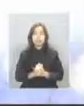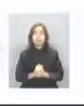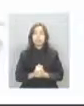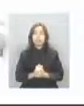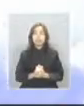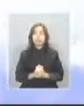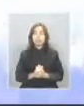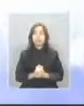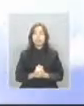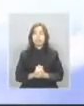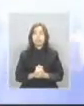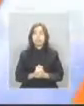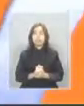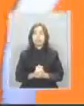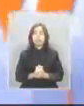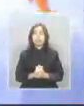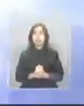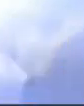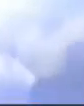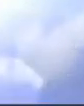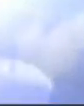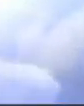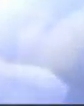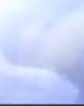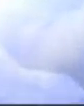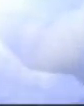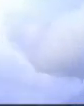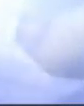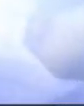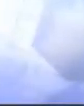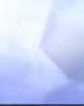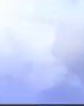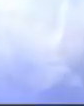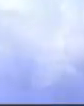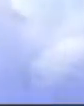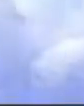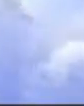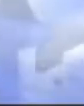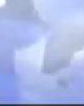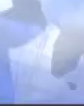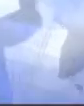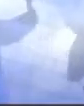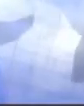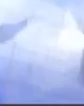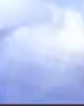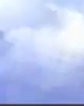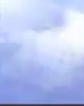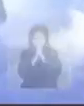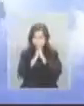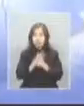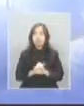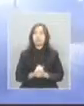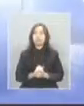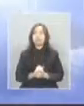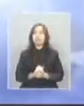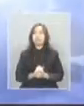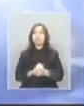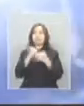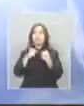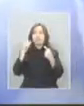ด